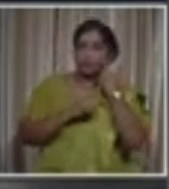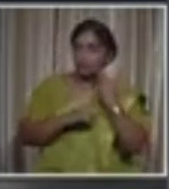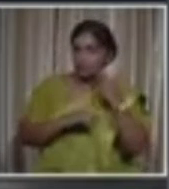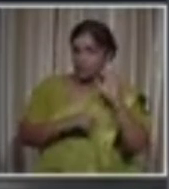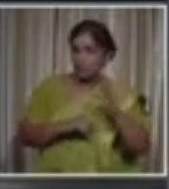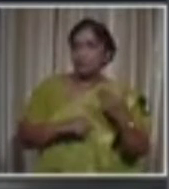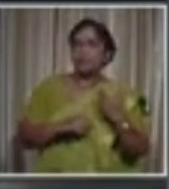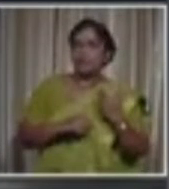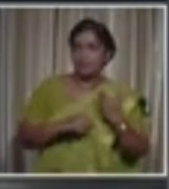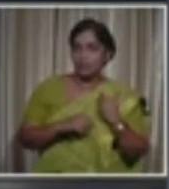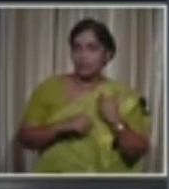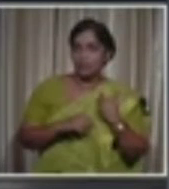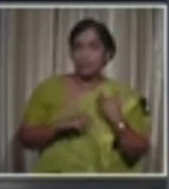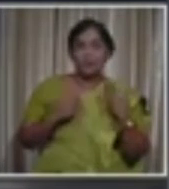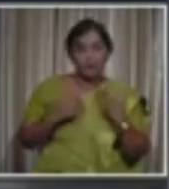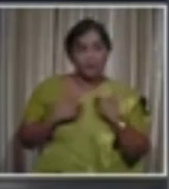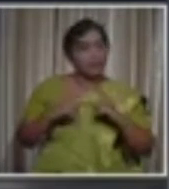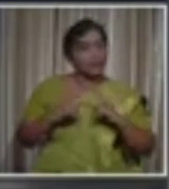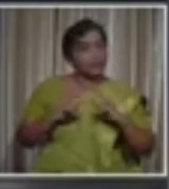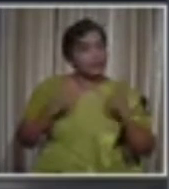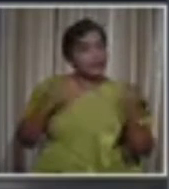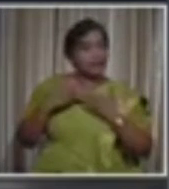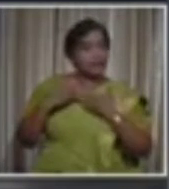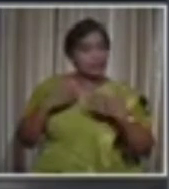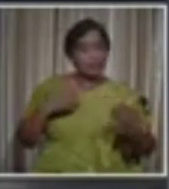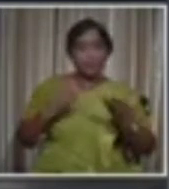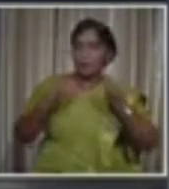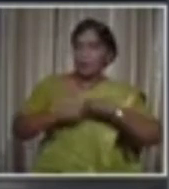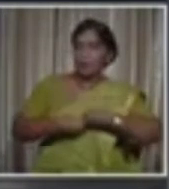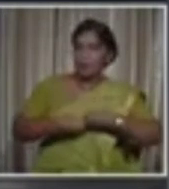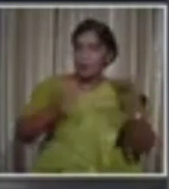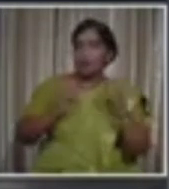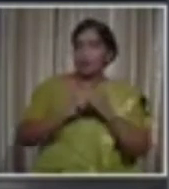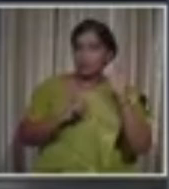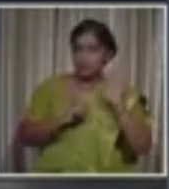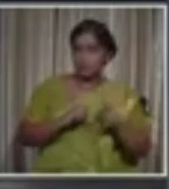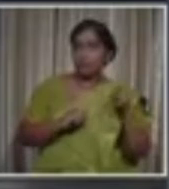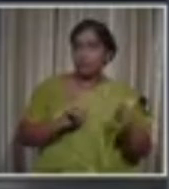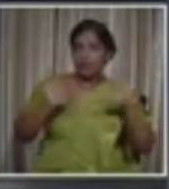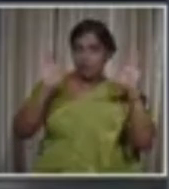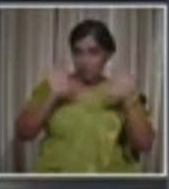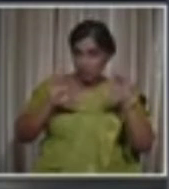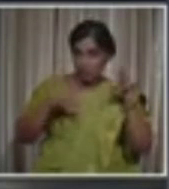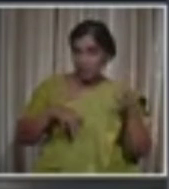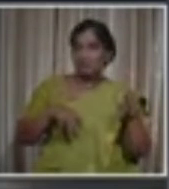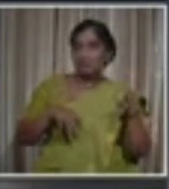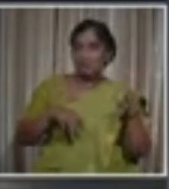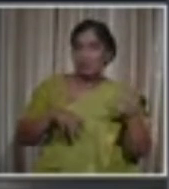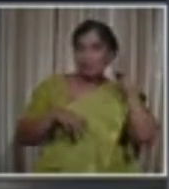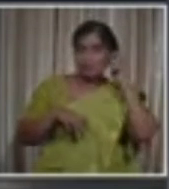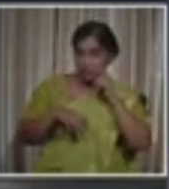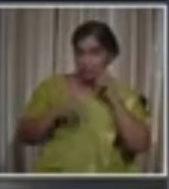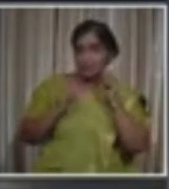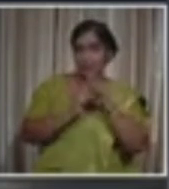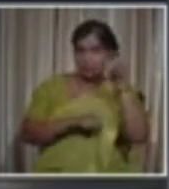තමයි අපේ මුළු ජීවිතේම විනාශ කරන දේ කරා මේ 10 වෙනිදා මේ ත්‍රස්තවාදී